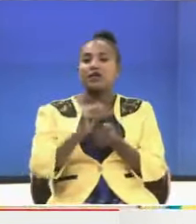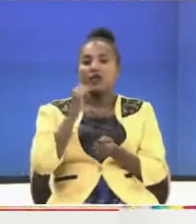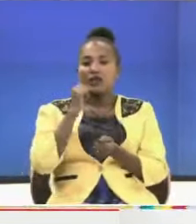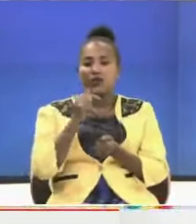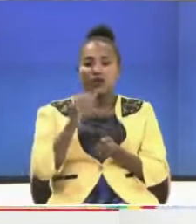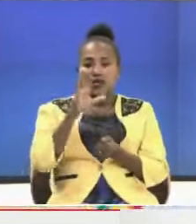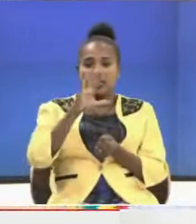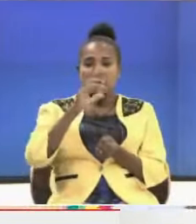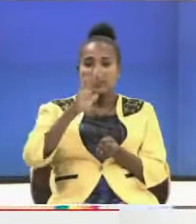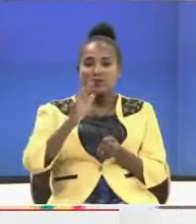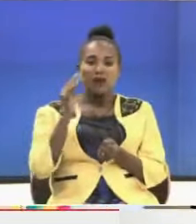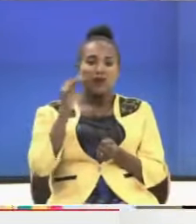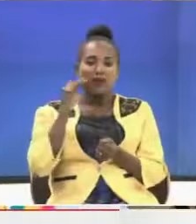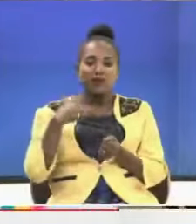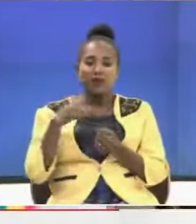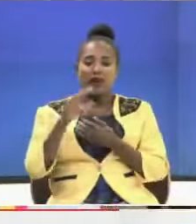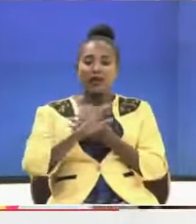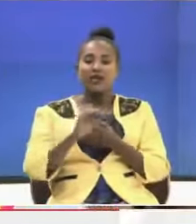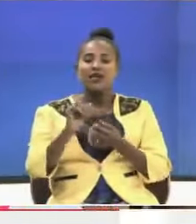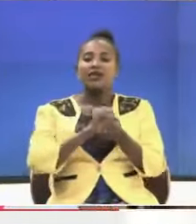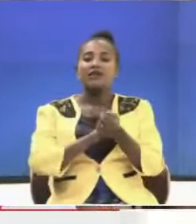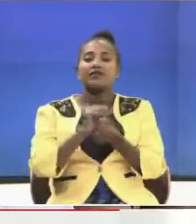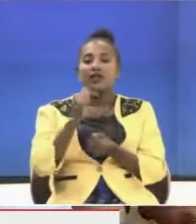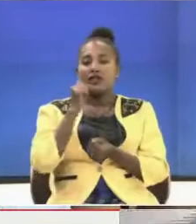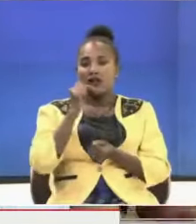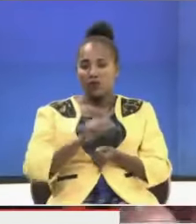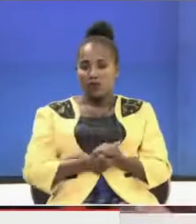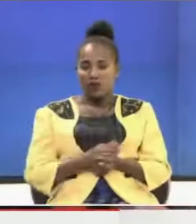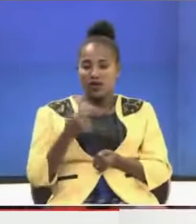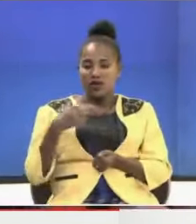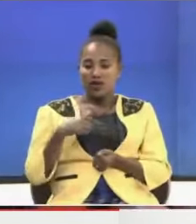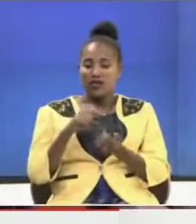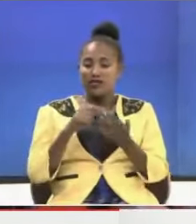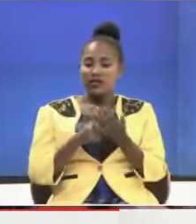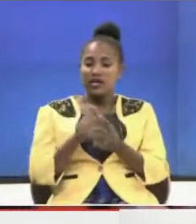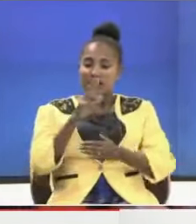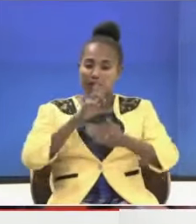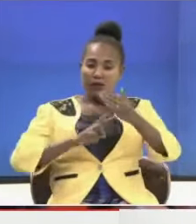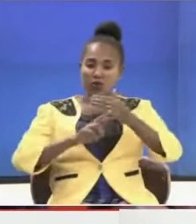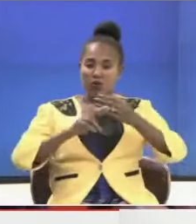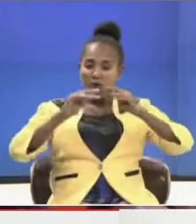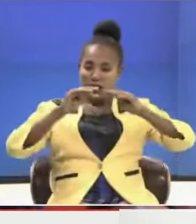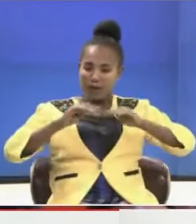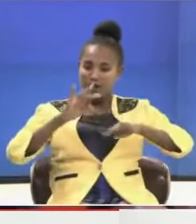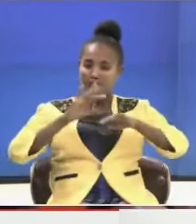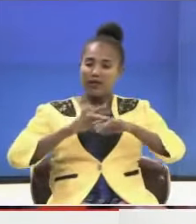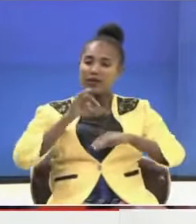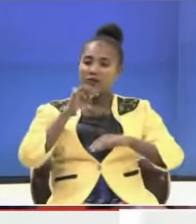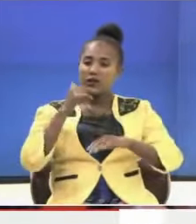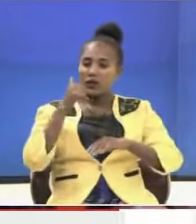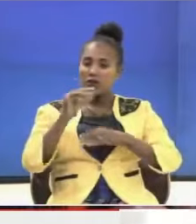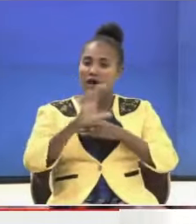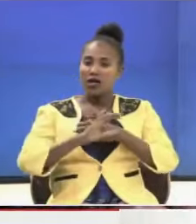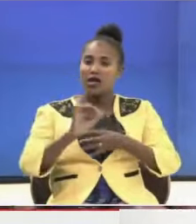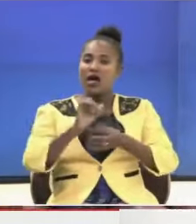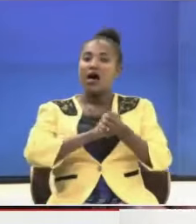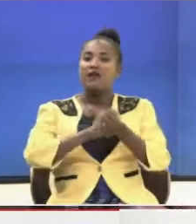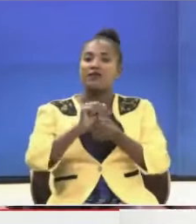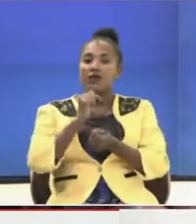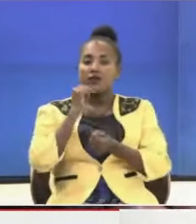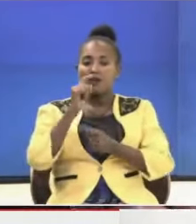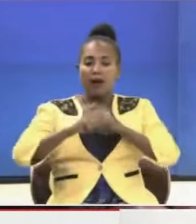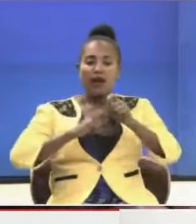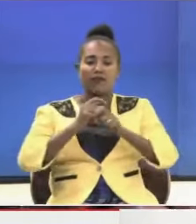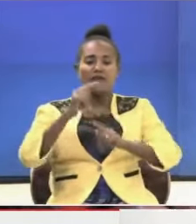የግሸን ማርያምን ያለባትን አገር እናፈርሳለን እያሉ፣ መገኛ የሆነችው የነብዩ መሐመድ እንዳትነኳት ያሉትን አገር አፈርሳለሁ። በዓለም